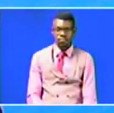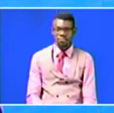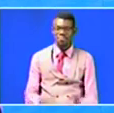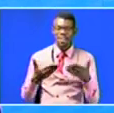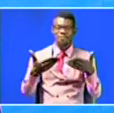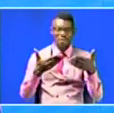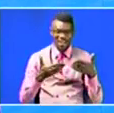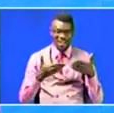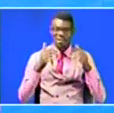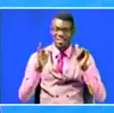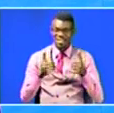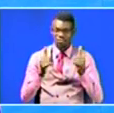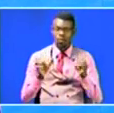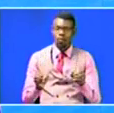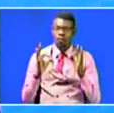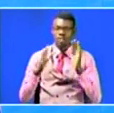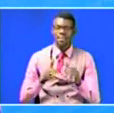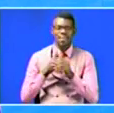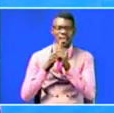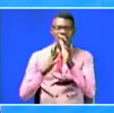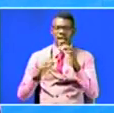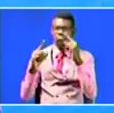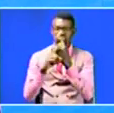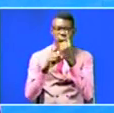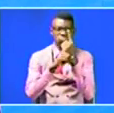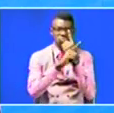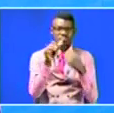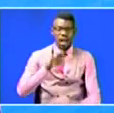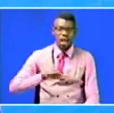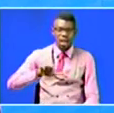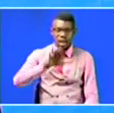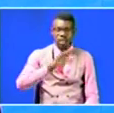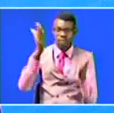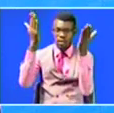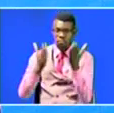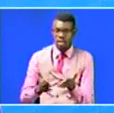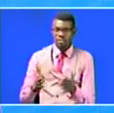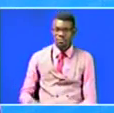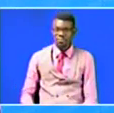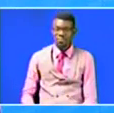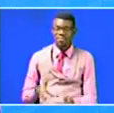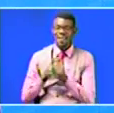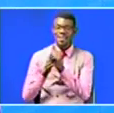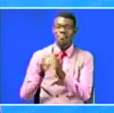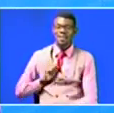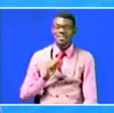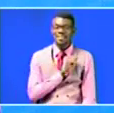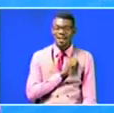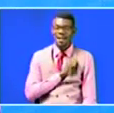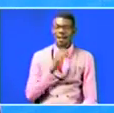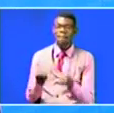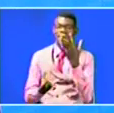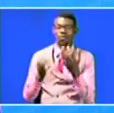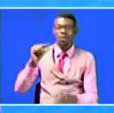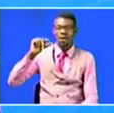Na mkaribu kwa taarifa kamili. Viongozi mbalimbali kutoka eneo la bonde la Ufa wakiongozwa na Seneta wa kaunti ya Baringo Gideon